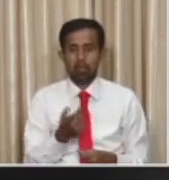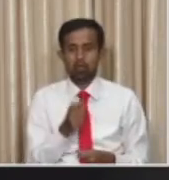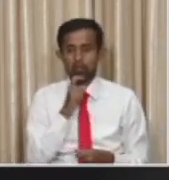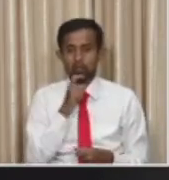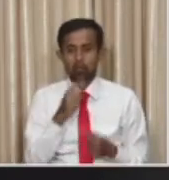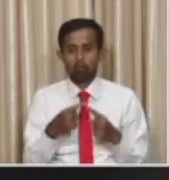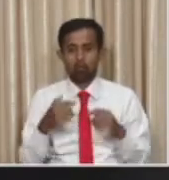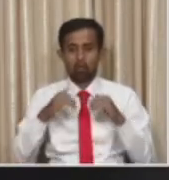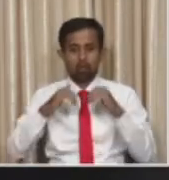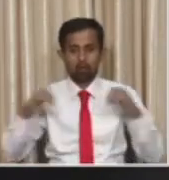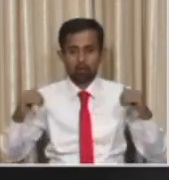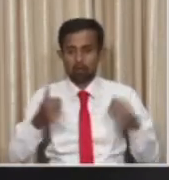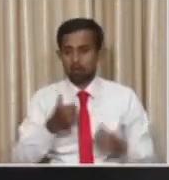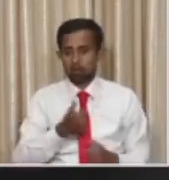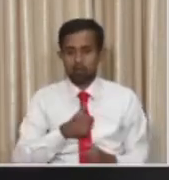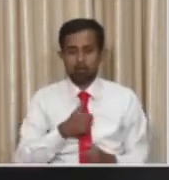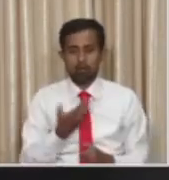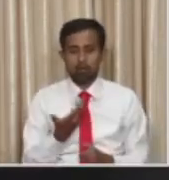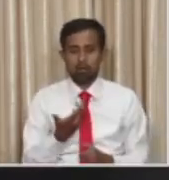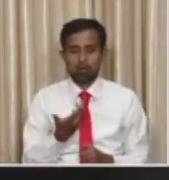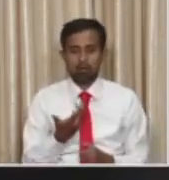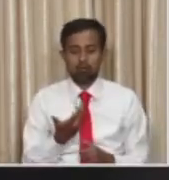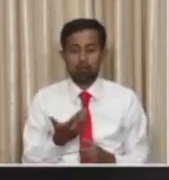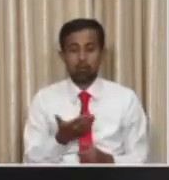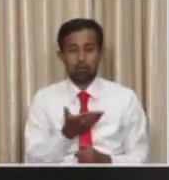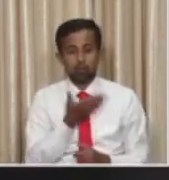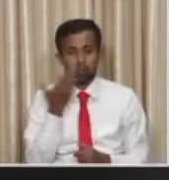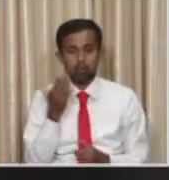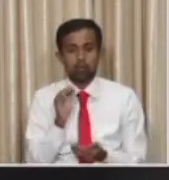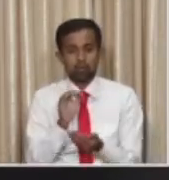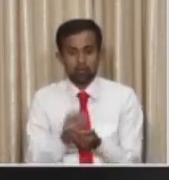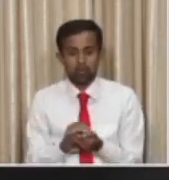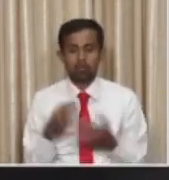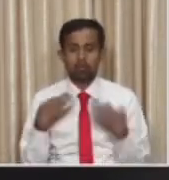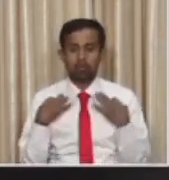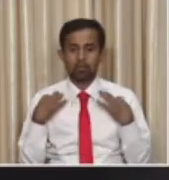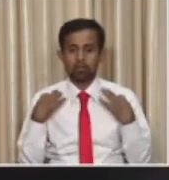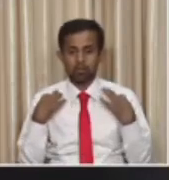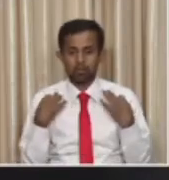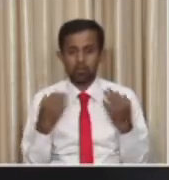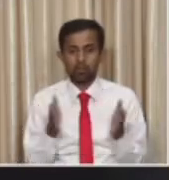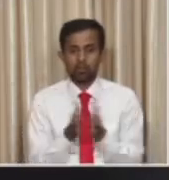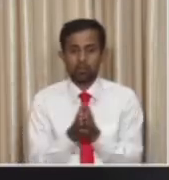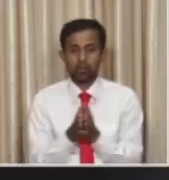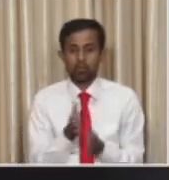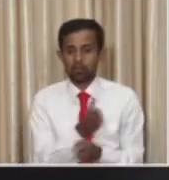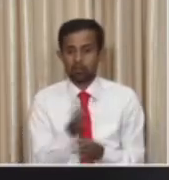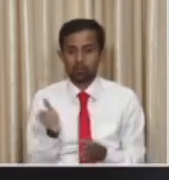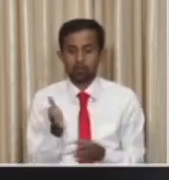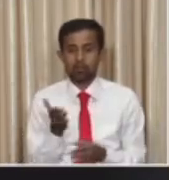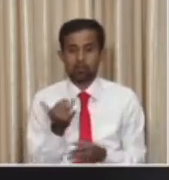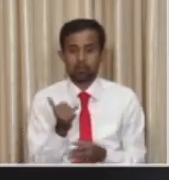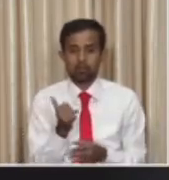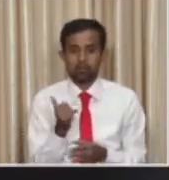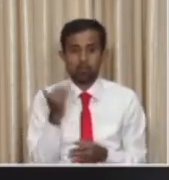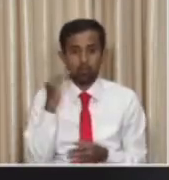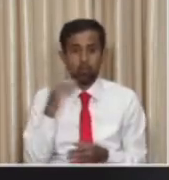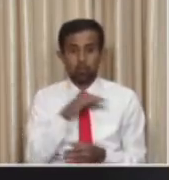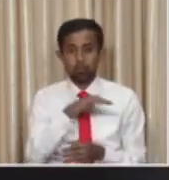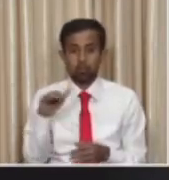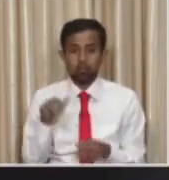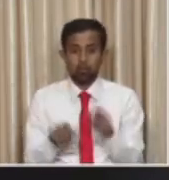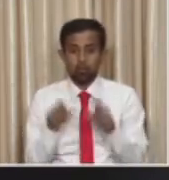වෙනම කැඩෙනවට. හැබැයි මේ පුළුවන් තියෙන පහසුකම් අතරේවත් මොකද ජනගහණය